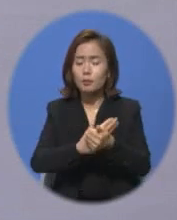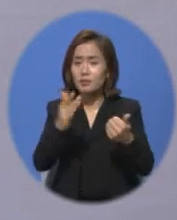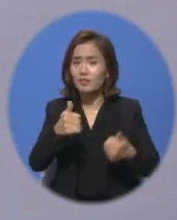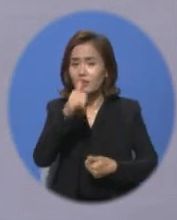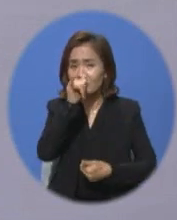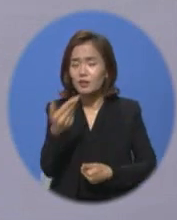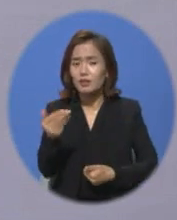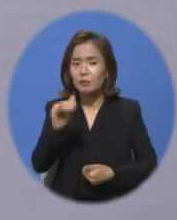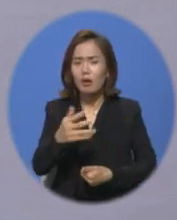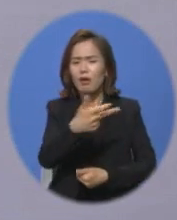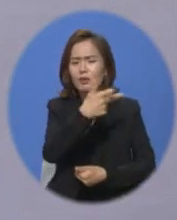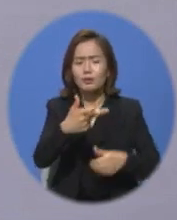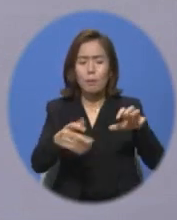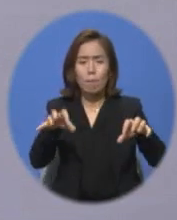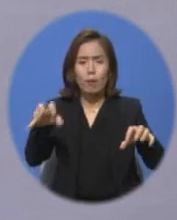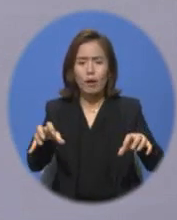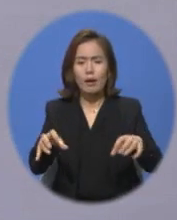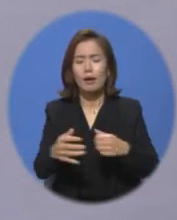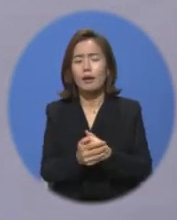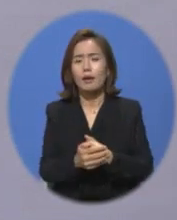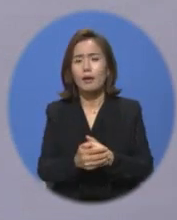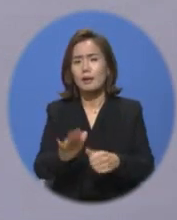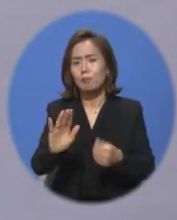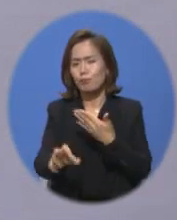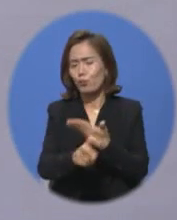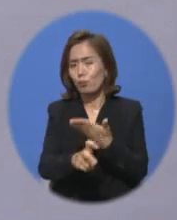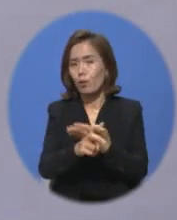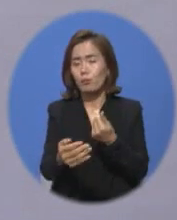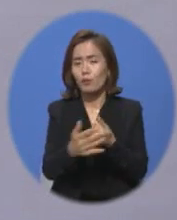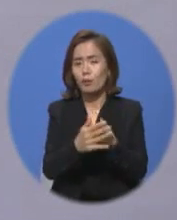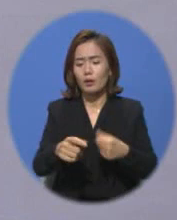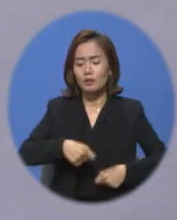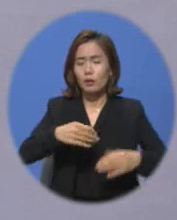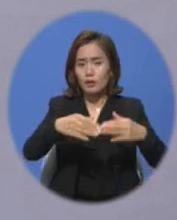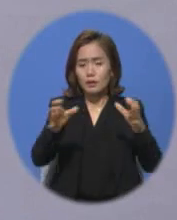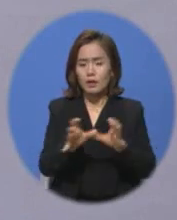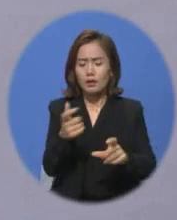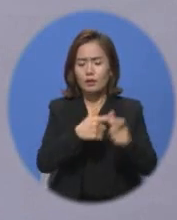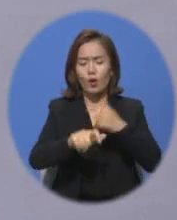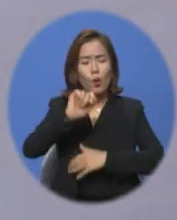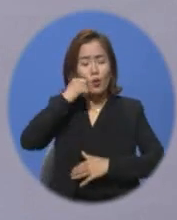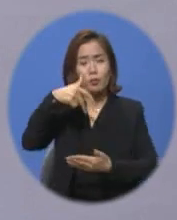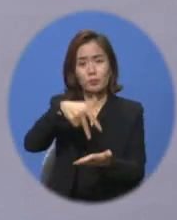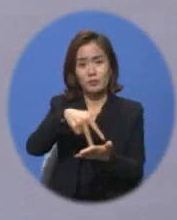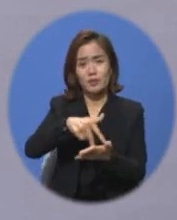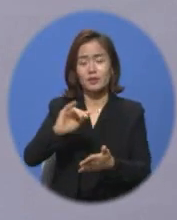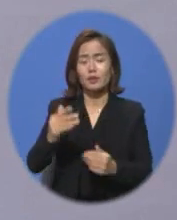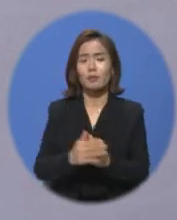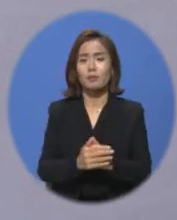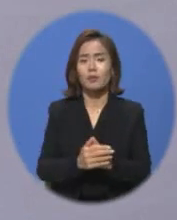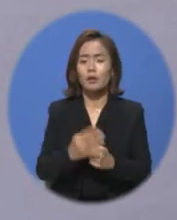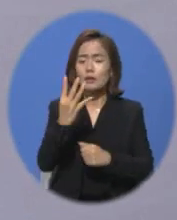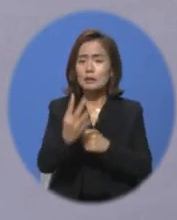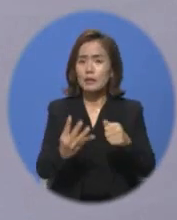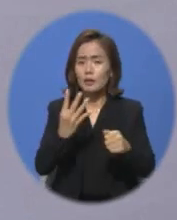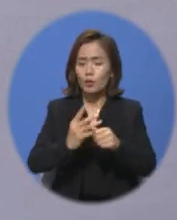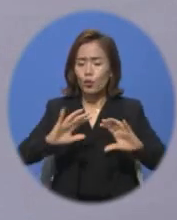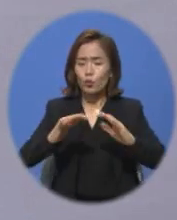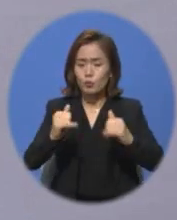.하지만 양대정당의정치적공방으로인해 정의당은매우 어려운상황에처해있습니다.